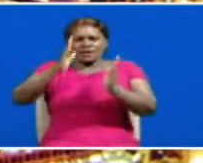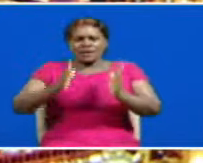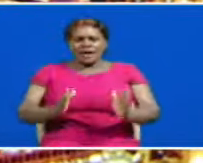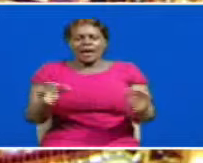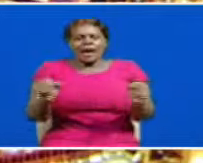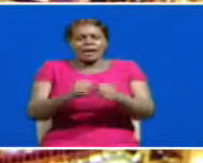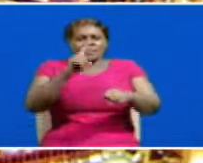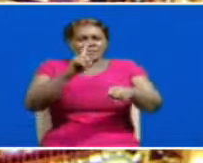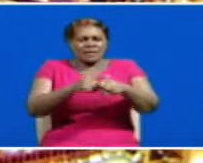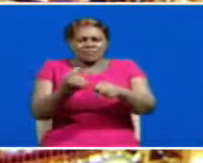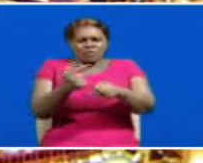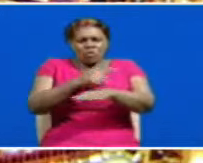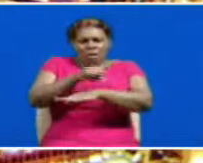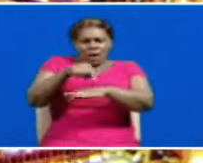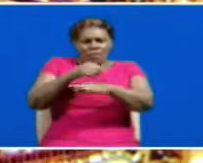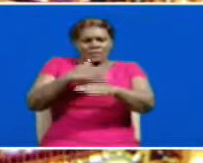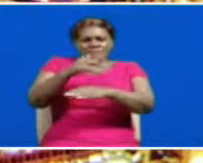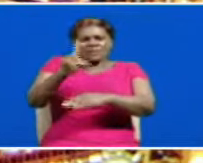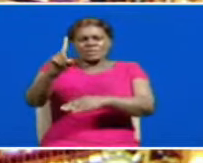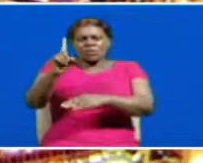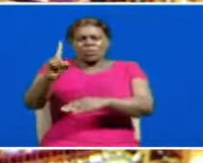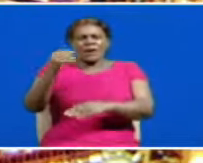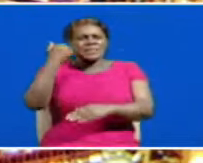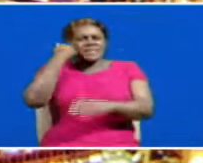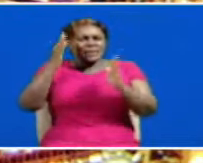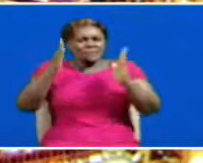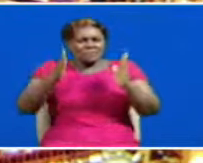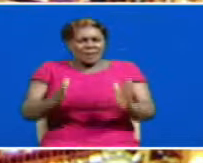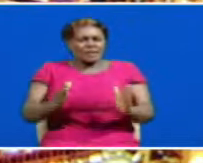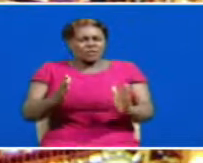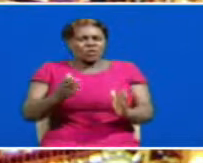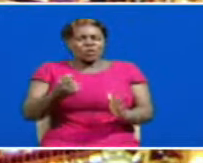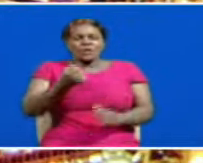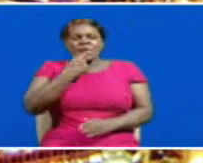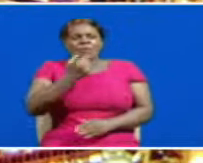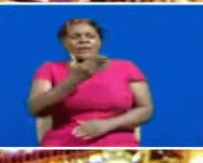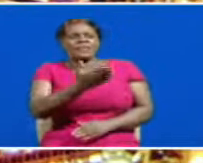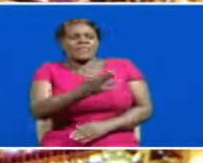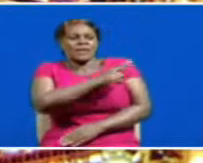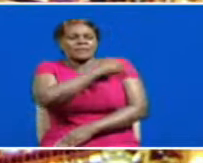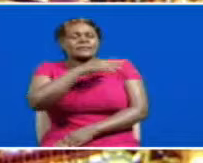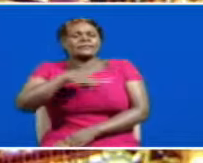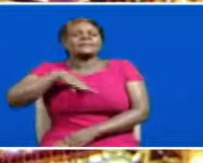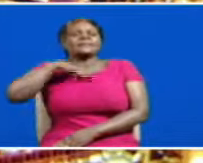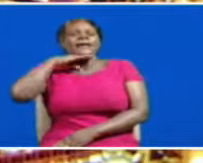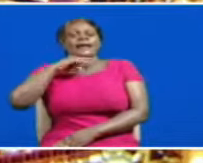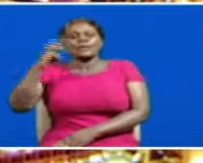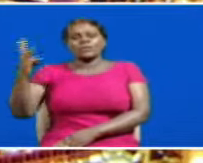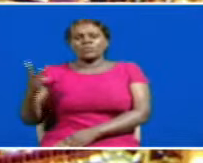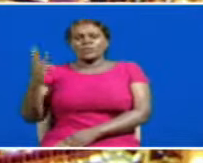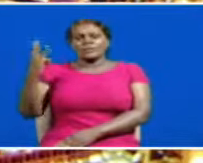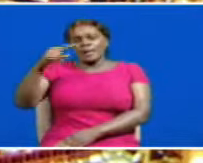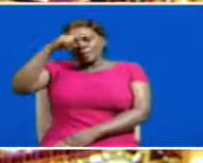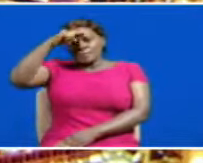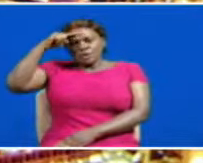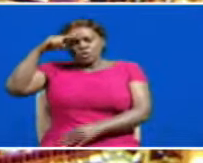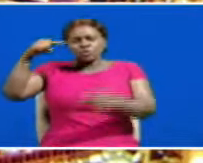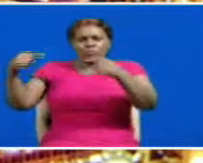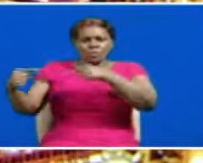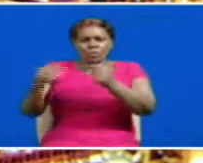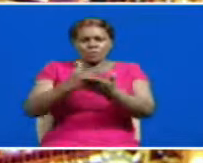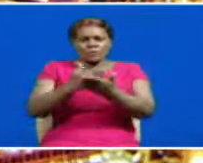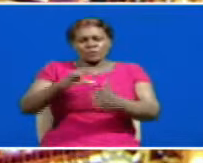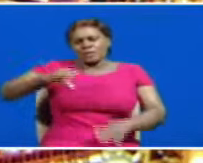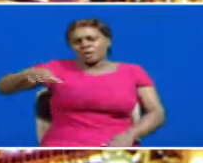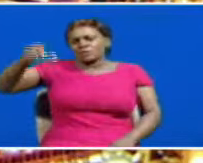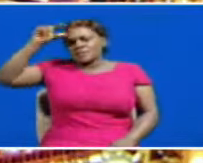Haya lijiri saa chache baada ya mgonjwa mmoja aliyekuwa akitibiwa hospitalini humo kufariki Jumatano kufuatia zogo kati ya